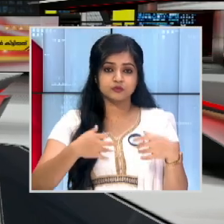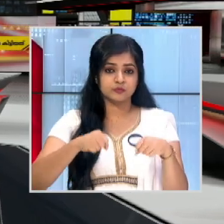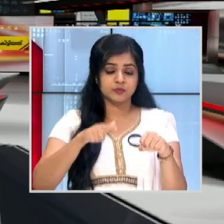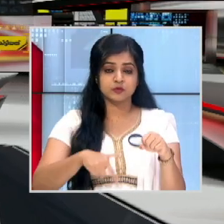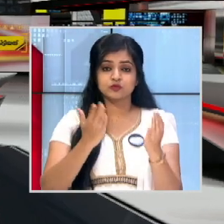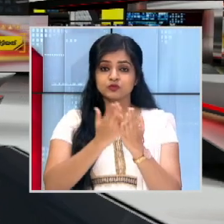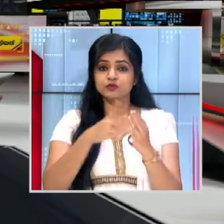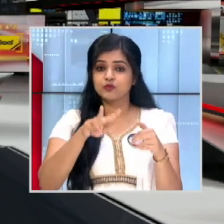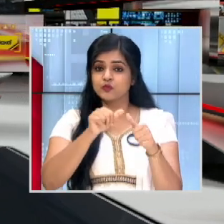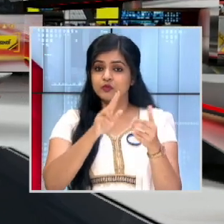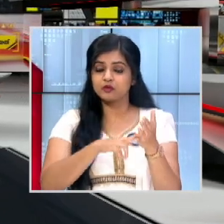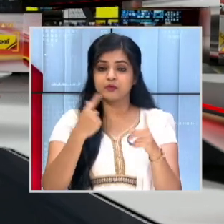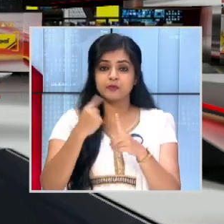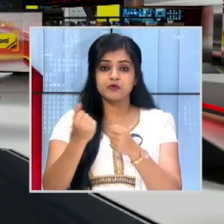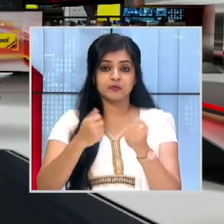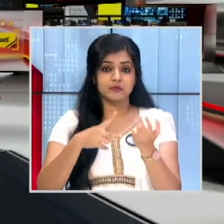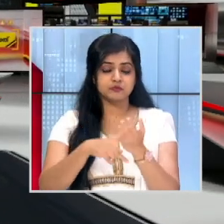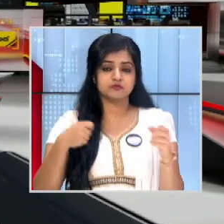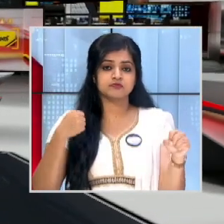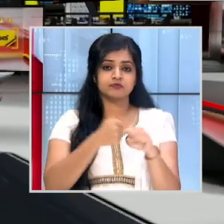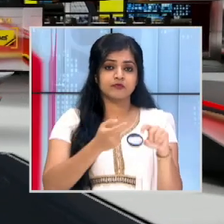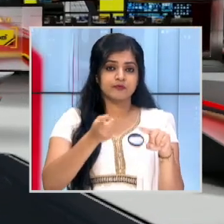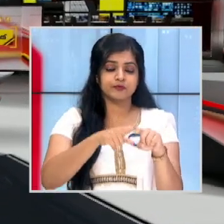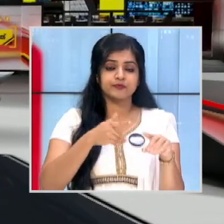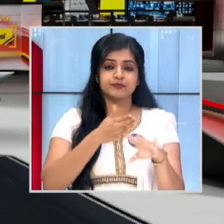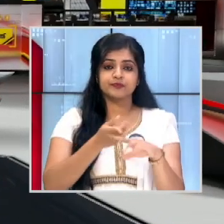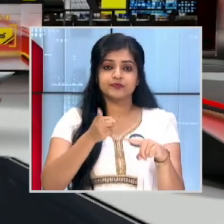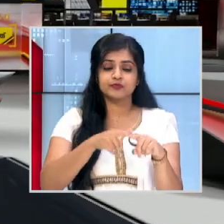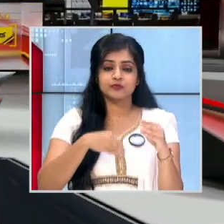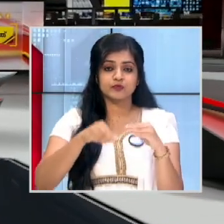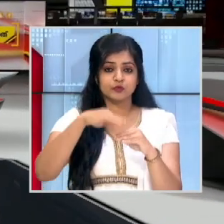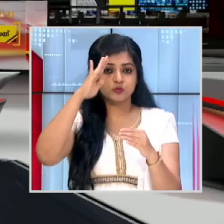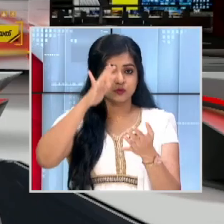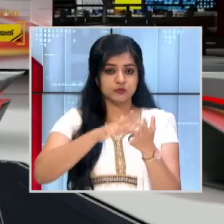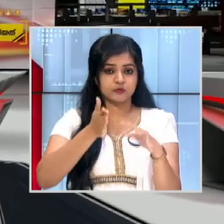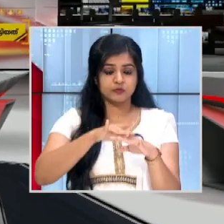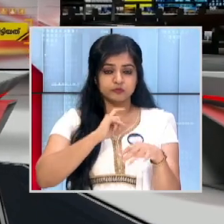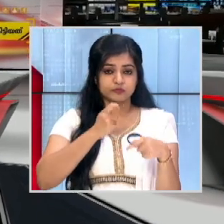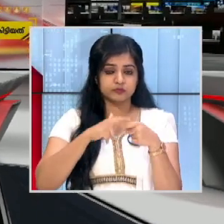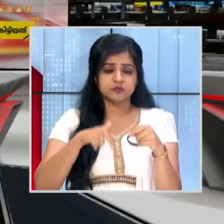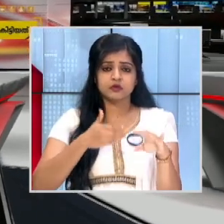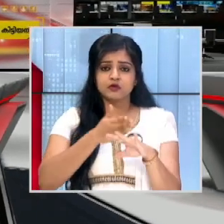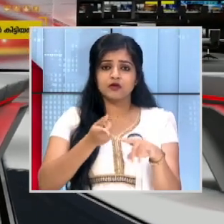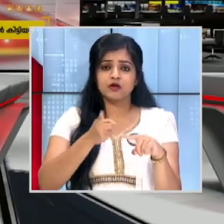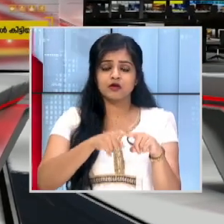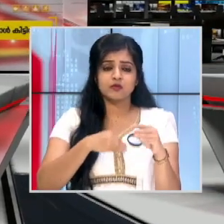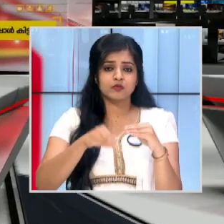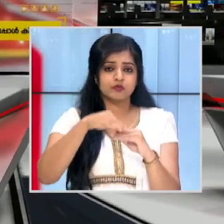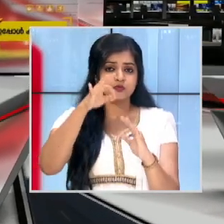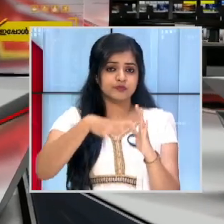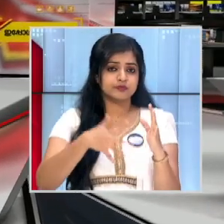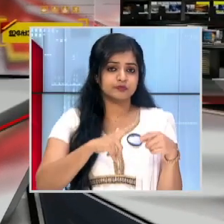സ്കൂൾ വാനിലേക്കും സ്വകാര്യ ബസ്സിലേക്കും ഇടിച്ചു കയറിയാണ് അപകടം. സൂരജ് സജി തൃശൂരിൽ നിന്ന് ചേരുന്നു. സൂരജ്, ഈ അപകടമുണ്ടായത് എങ്ങനെയാണ്?